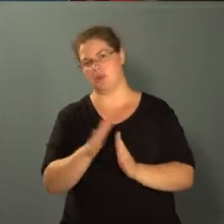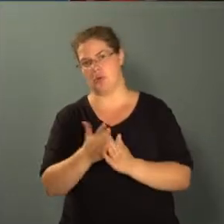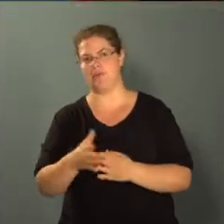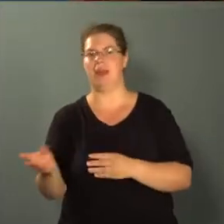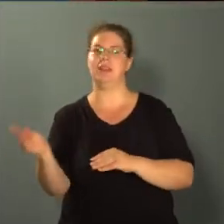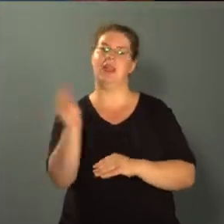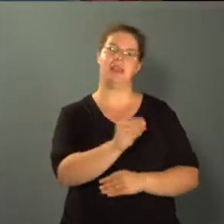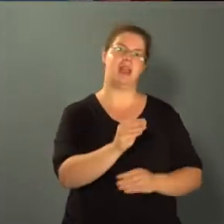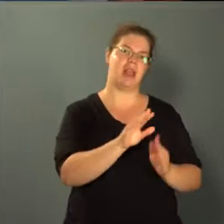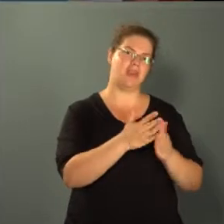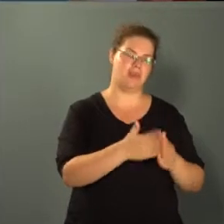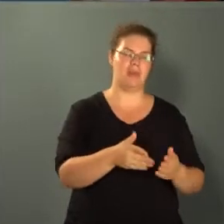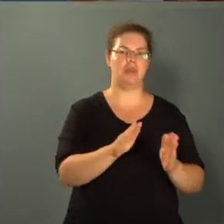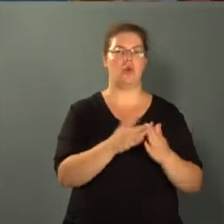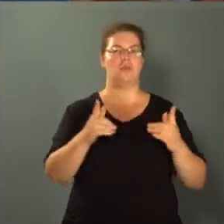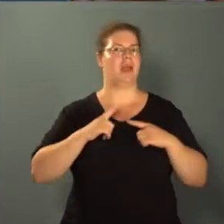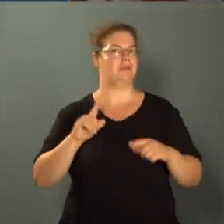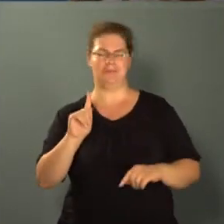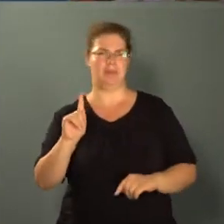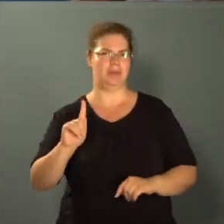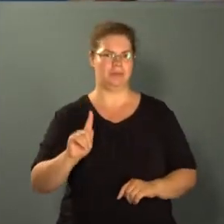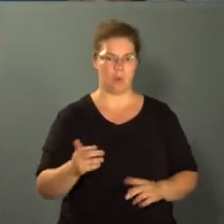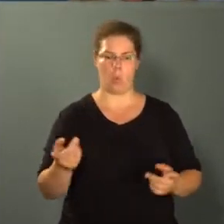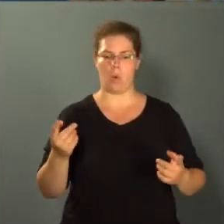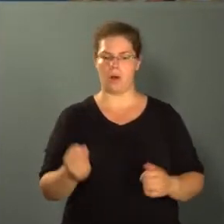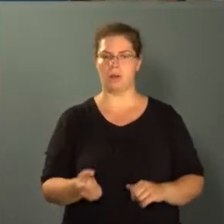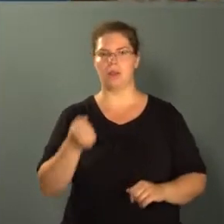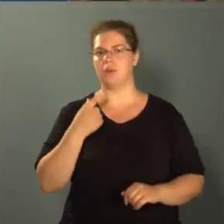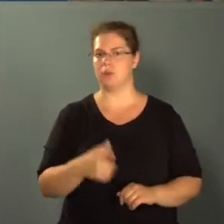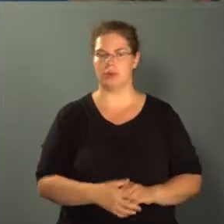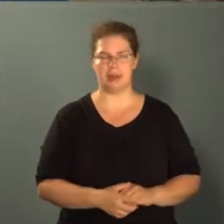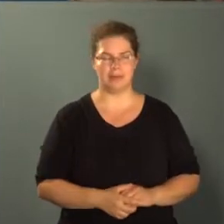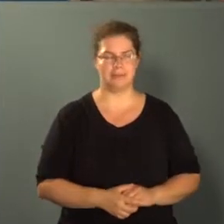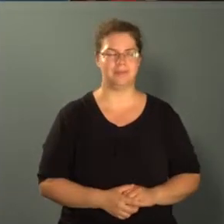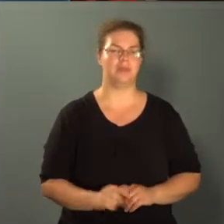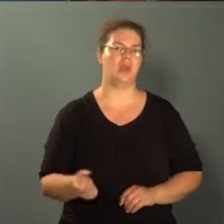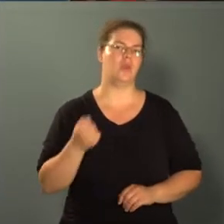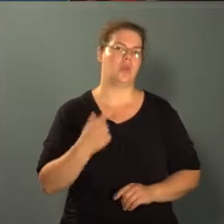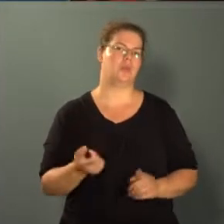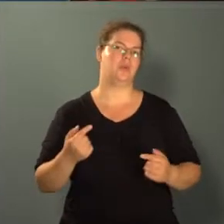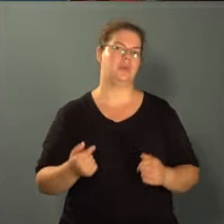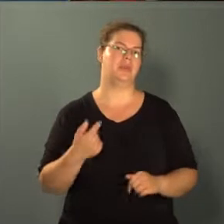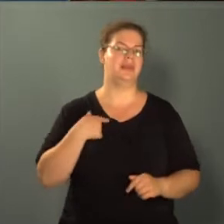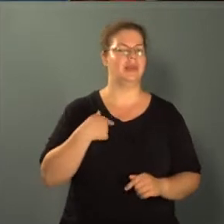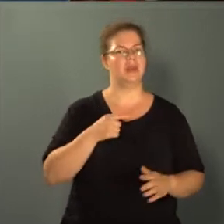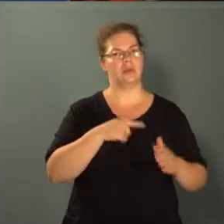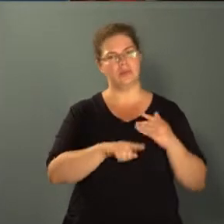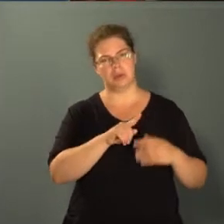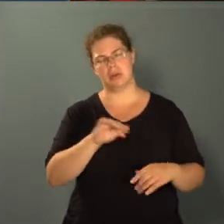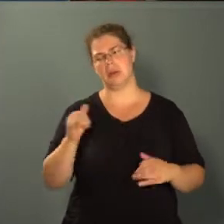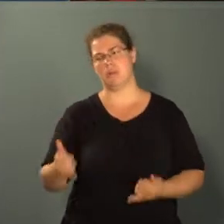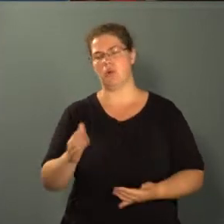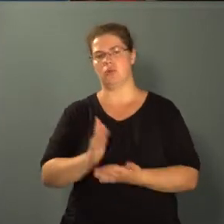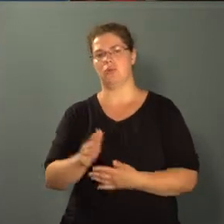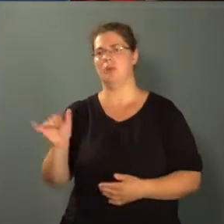könyvet könyvmegállóvá. Várjunk egy pillanatra. Honnan jött az ötlet? Az ötlet onnan jött, hogy én külföldön is, de most